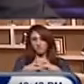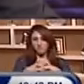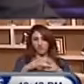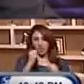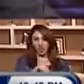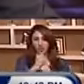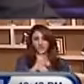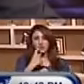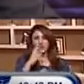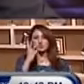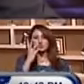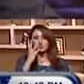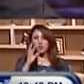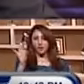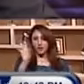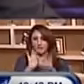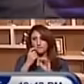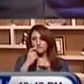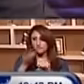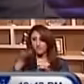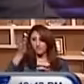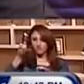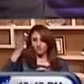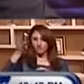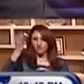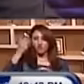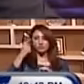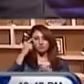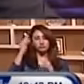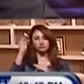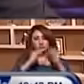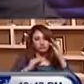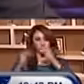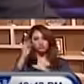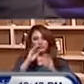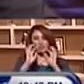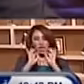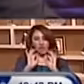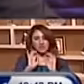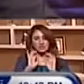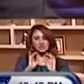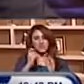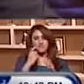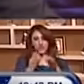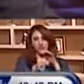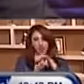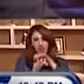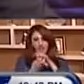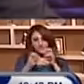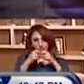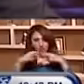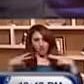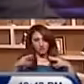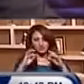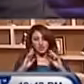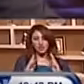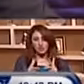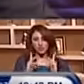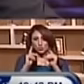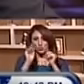شباب وكله اكبر مني كتير. حطينا استراتيجية، كلهم خارجين، حطيت استراتيجية لتطوير